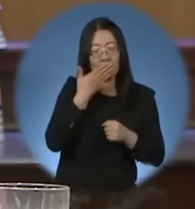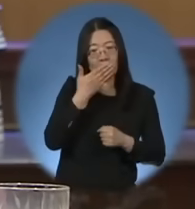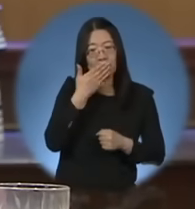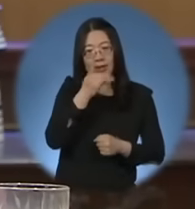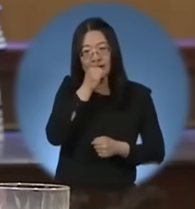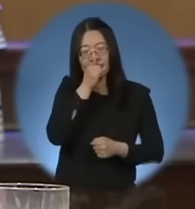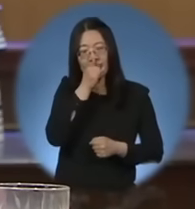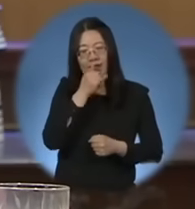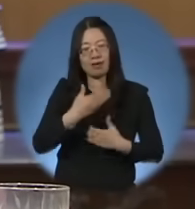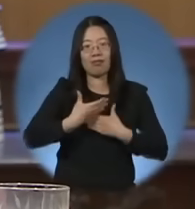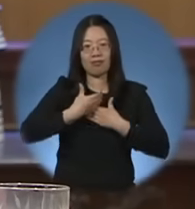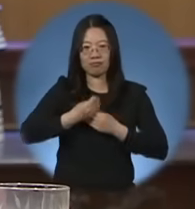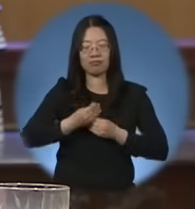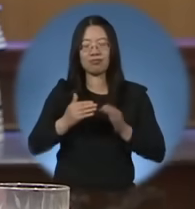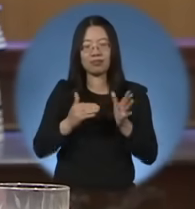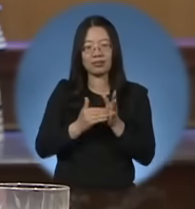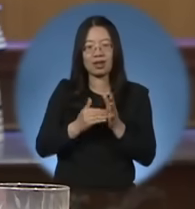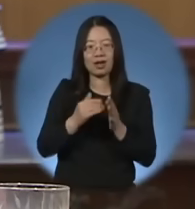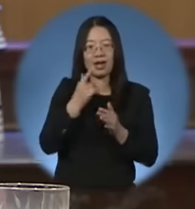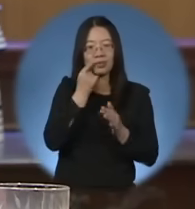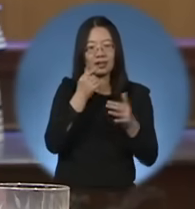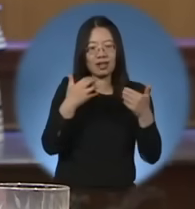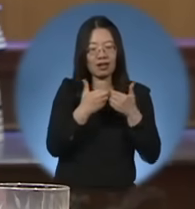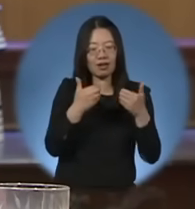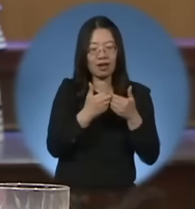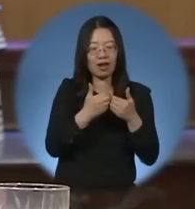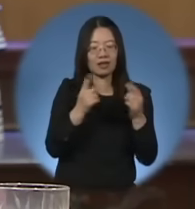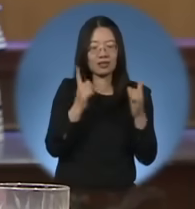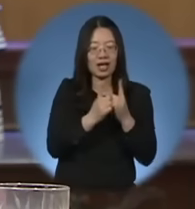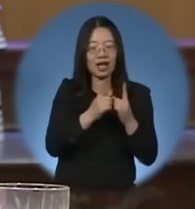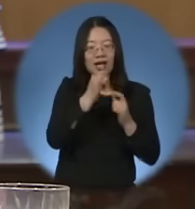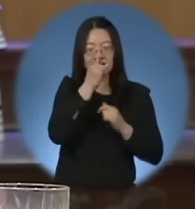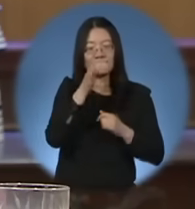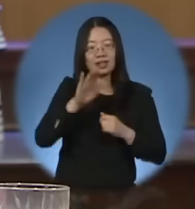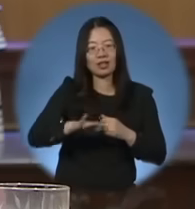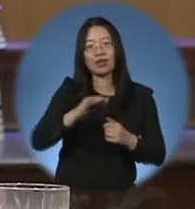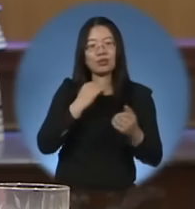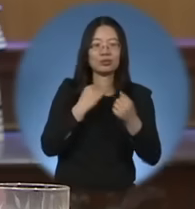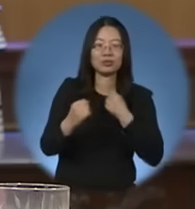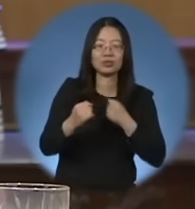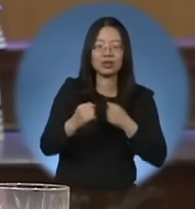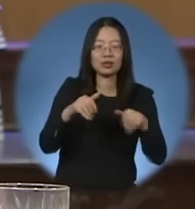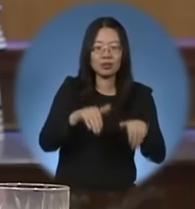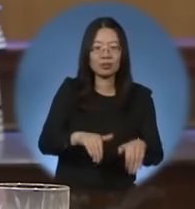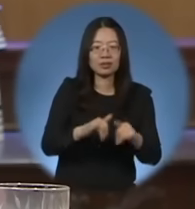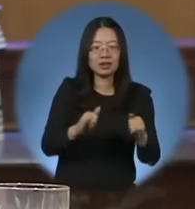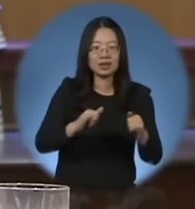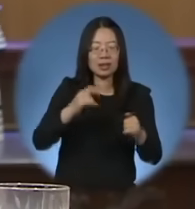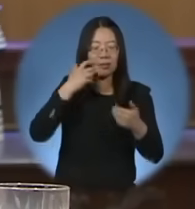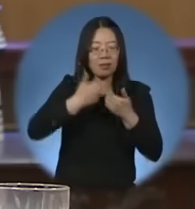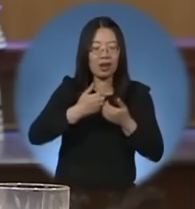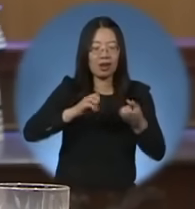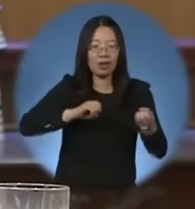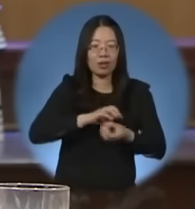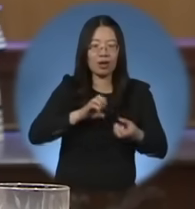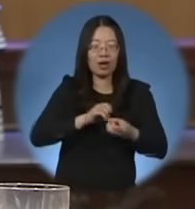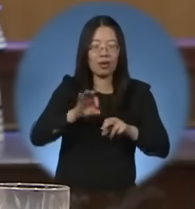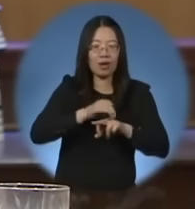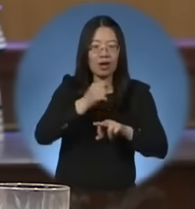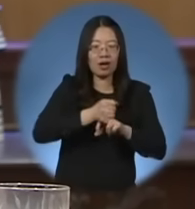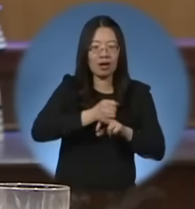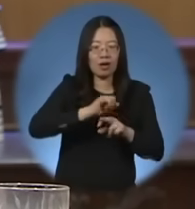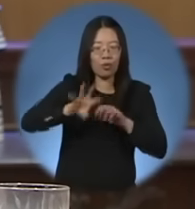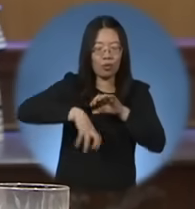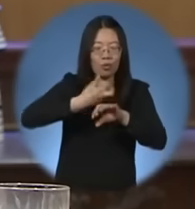그래요음 그만큼 안정적이었다 임진 회라 같은 걸 겪었음에도 불구하고 노비들이 반란을 일으켜서